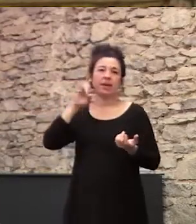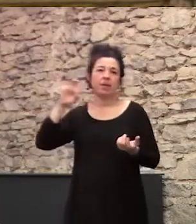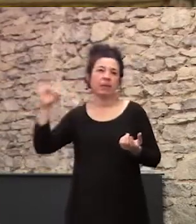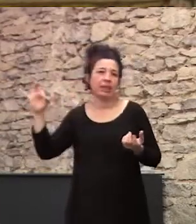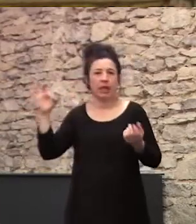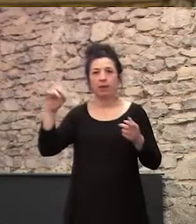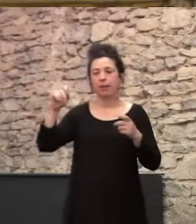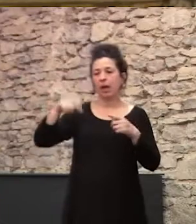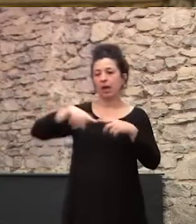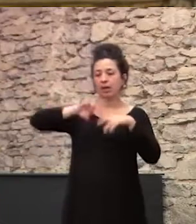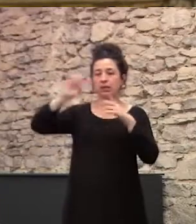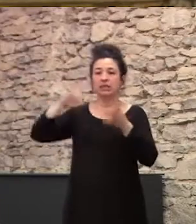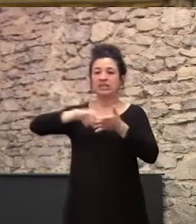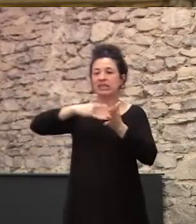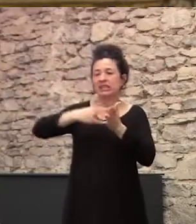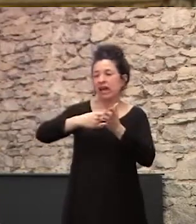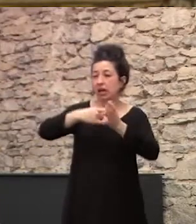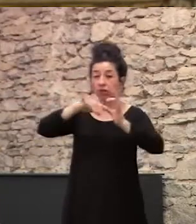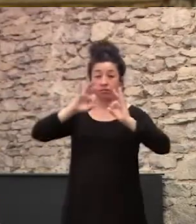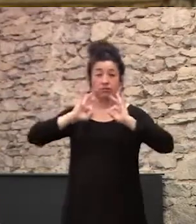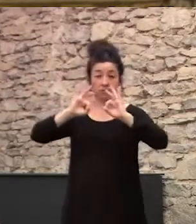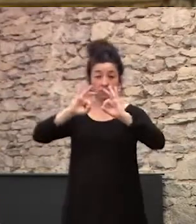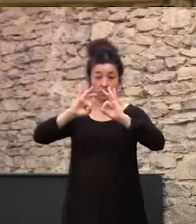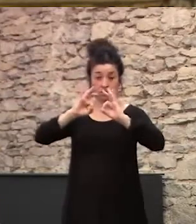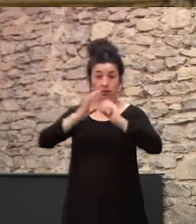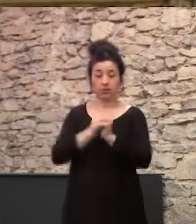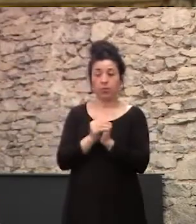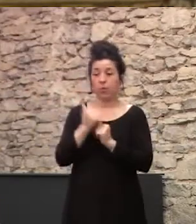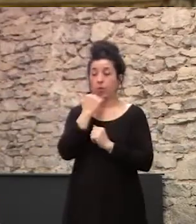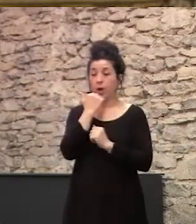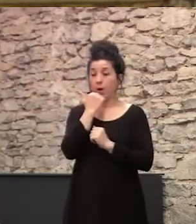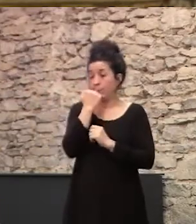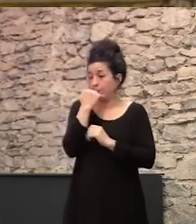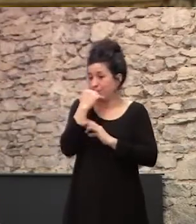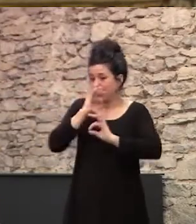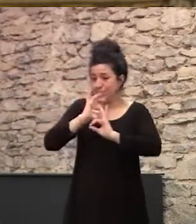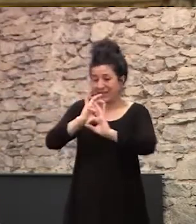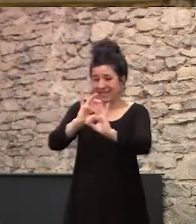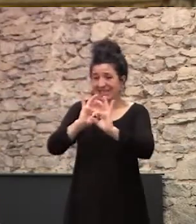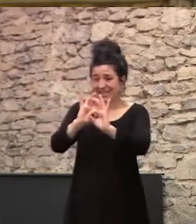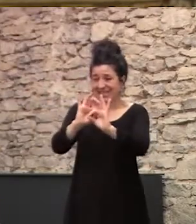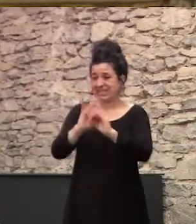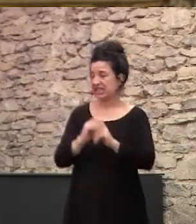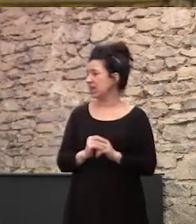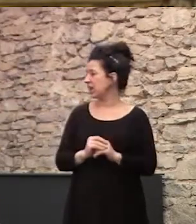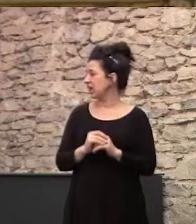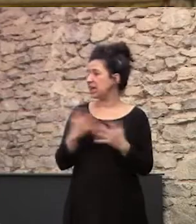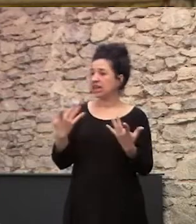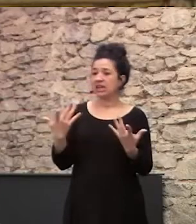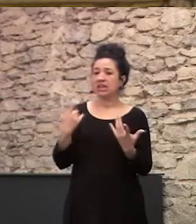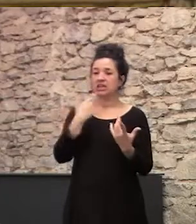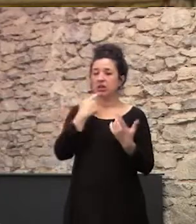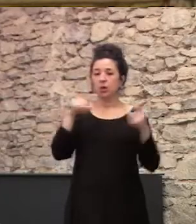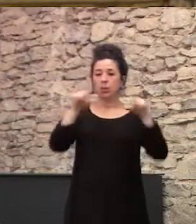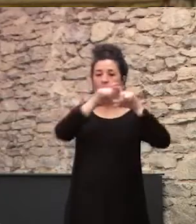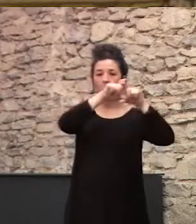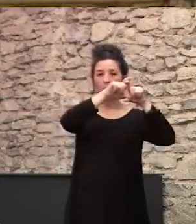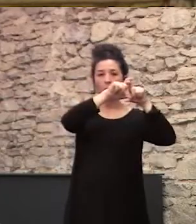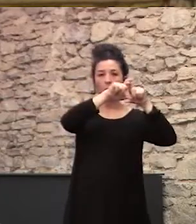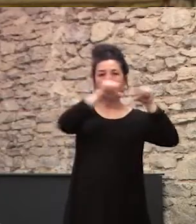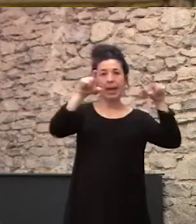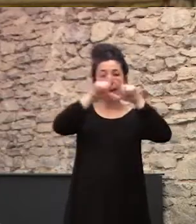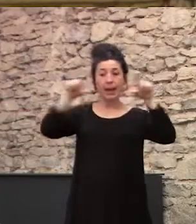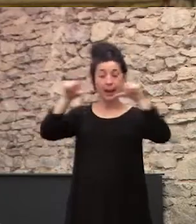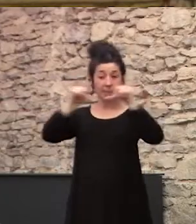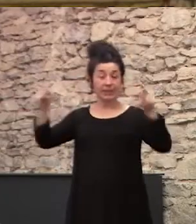gauzak, oza, teknikoa diela, baina tekniko bereziak, ez dira, konserba enpresetara joaten direnean ikuskaritzak